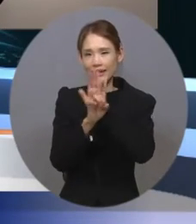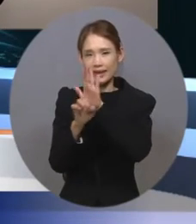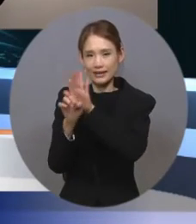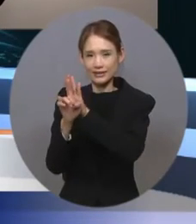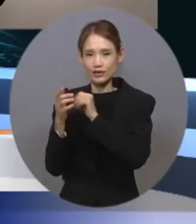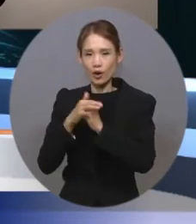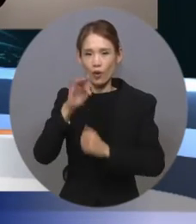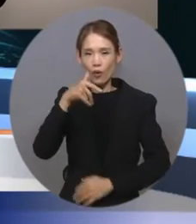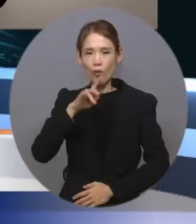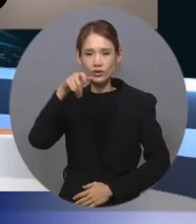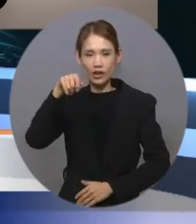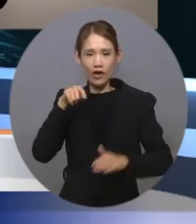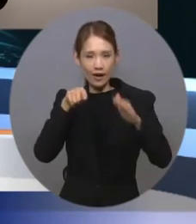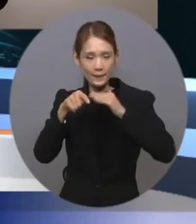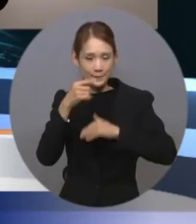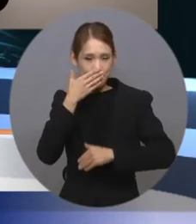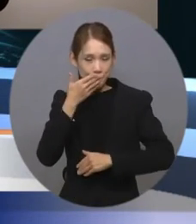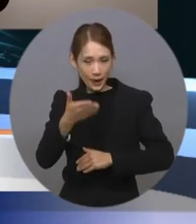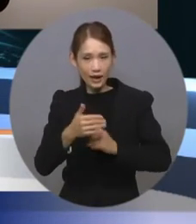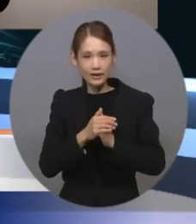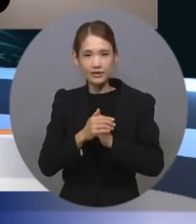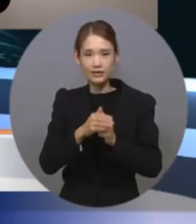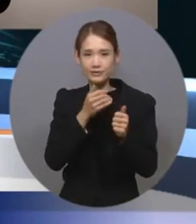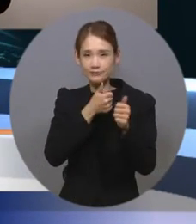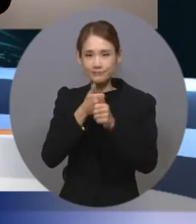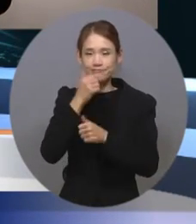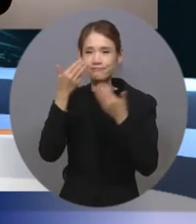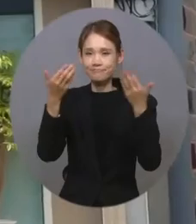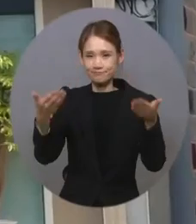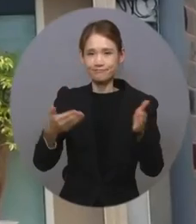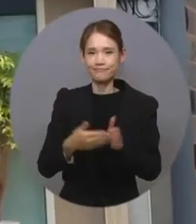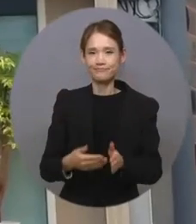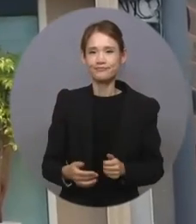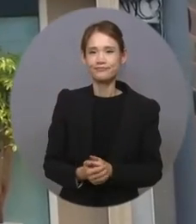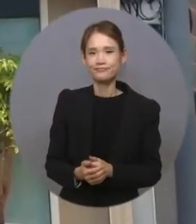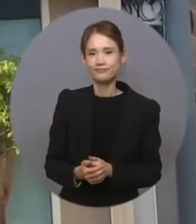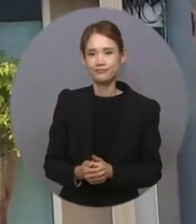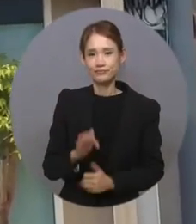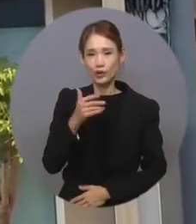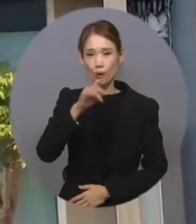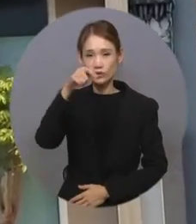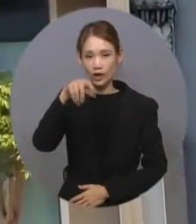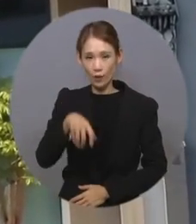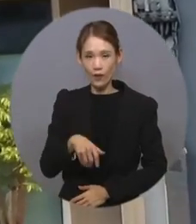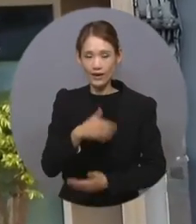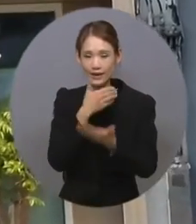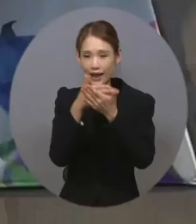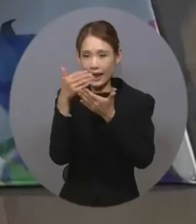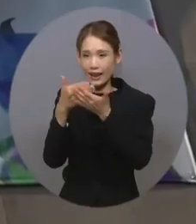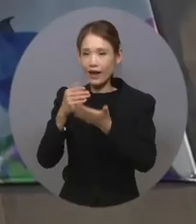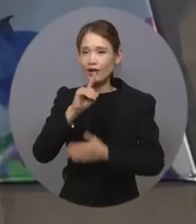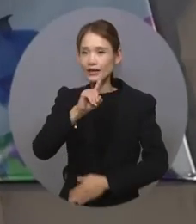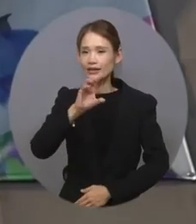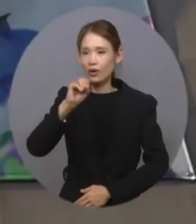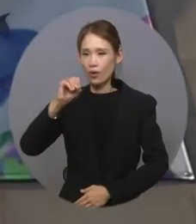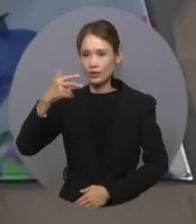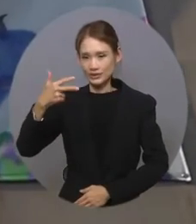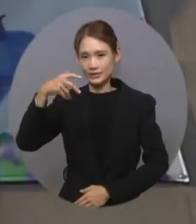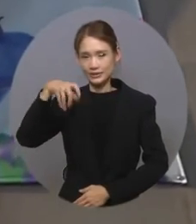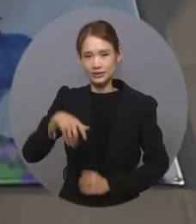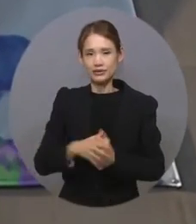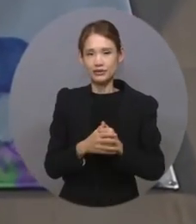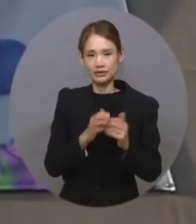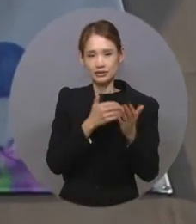곡성에서 만나볼 수 있습니다. 보도에 이소영 기자입니다. 곡성에 위치한 갤러리 107에서는